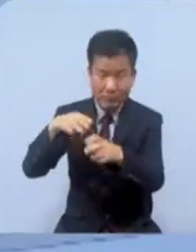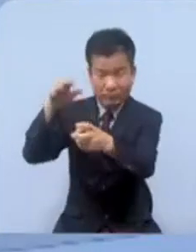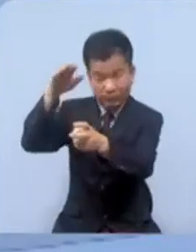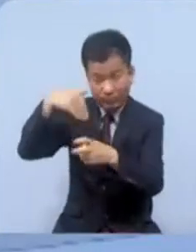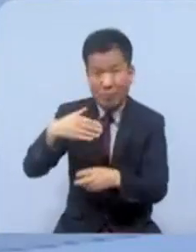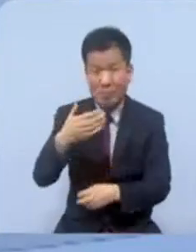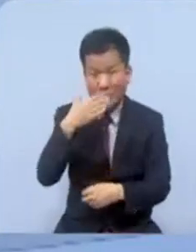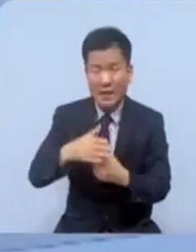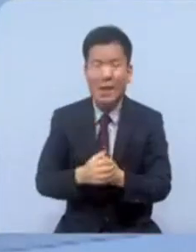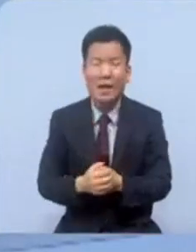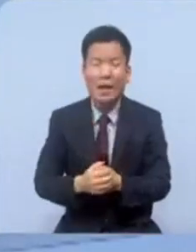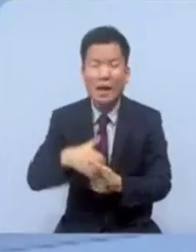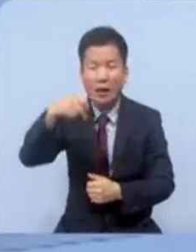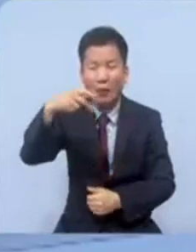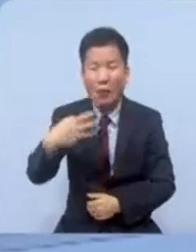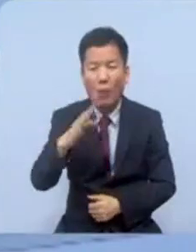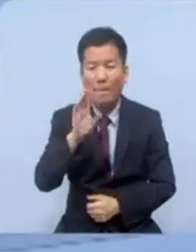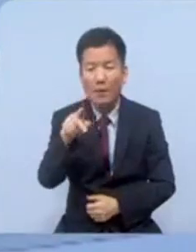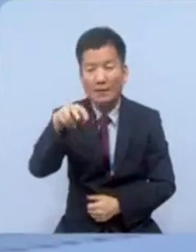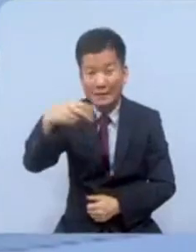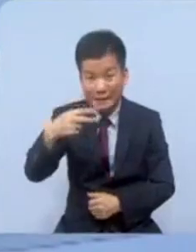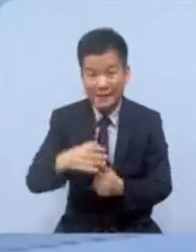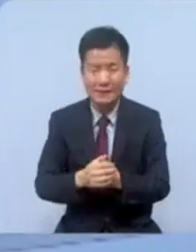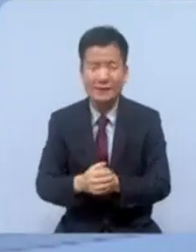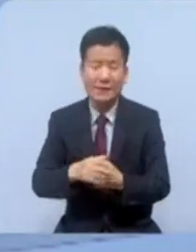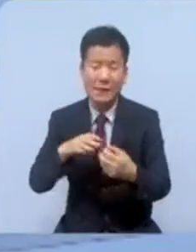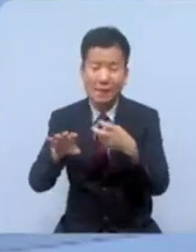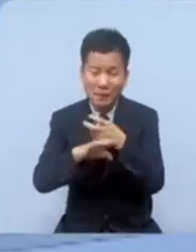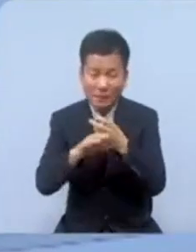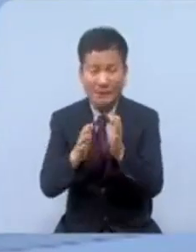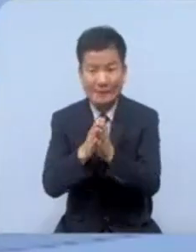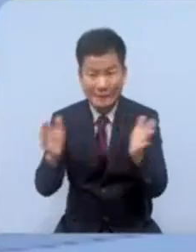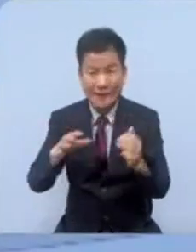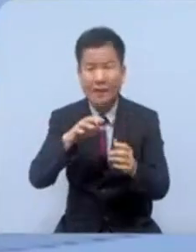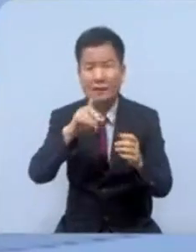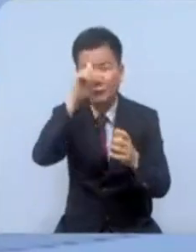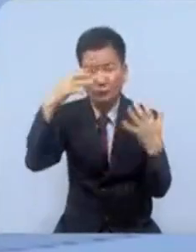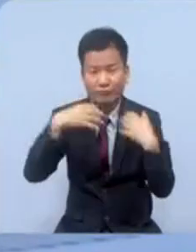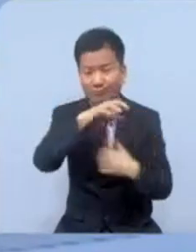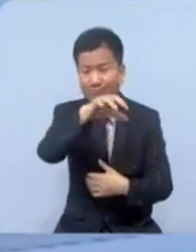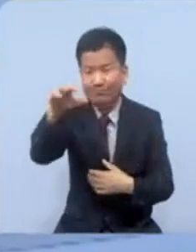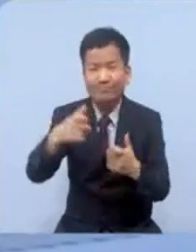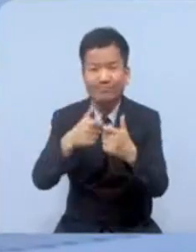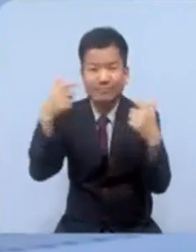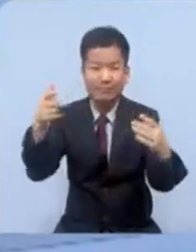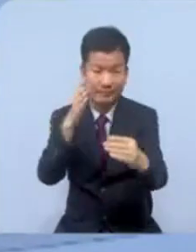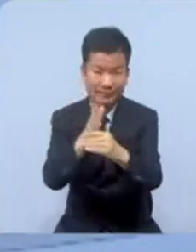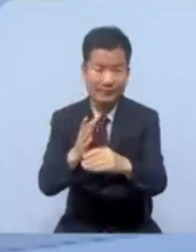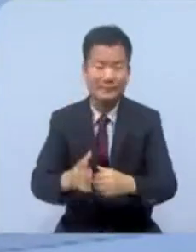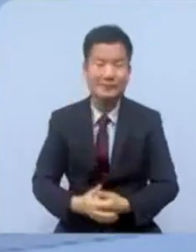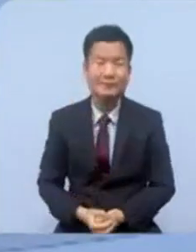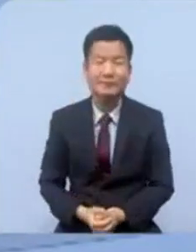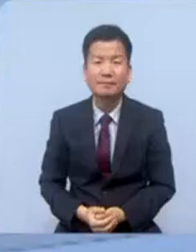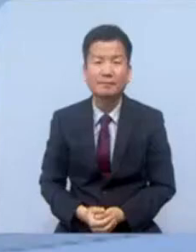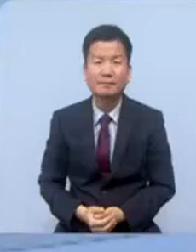건데요. 일명 콜버스로 불리는 수요응답형 버스를 도입하는 자치단체도 늘고 있습니다. 이규명